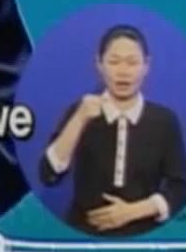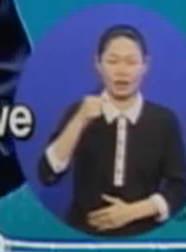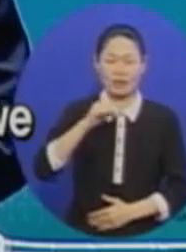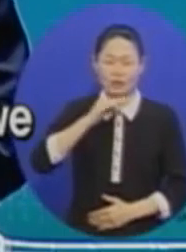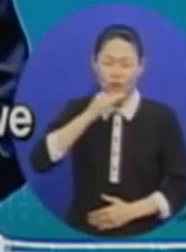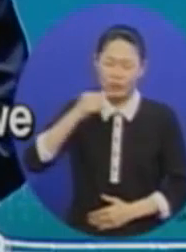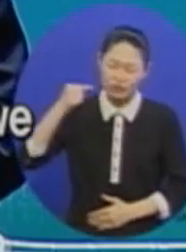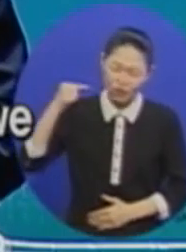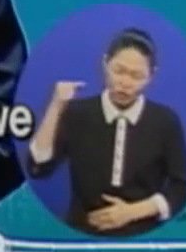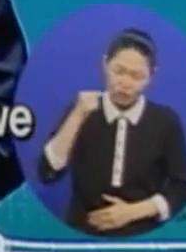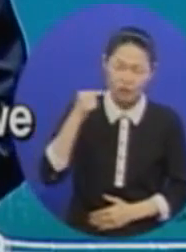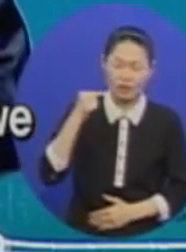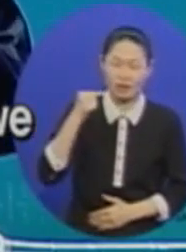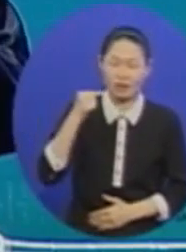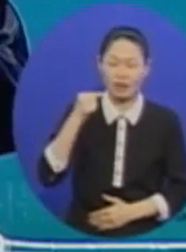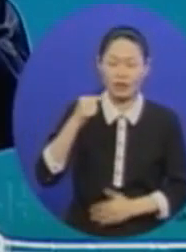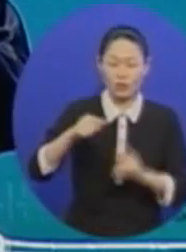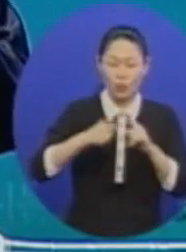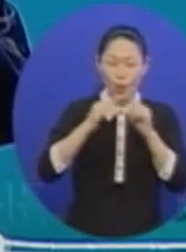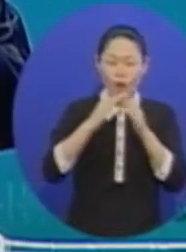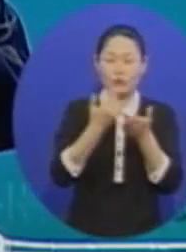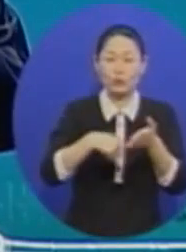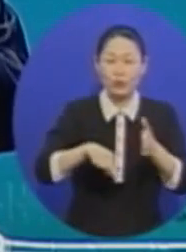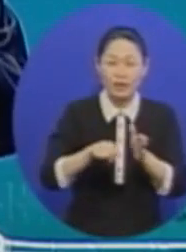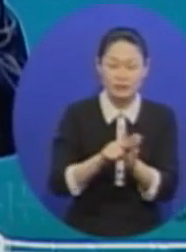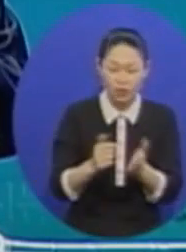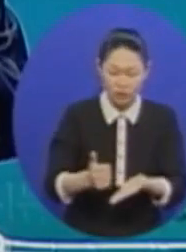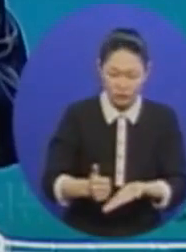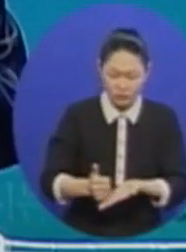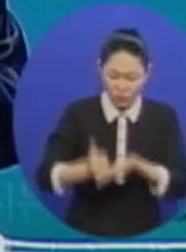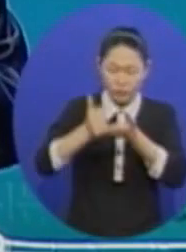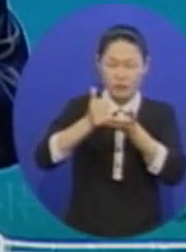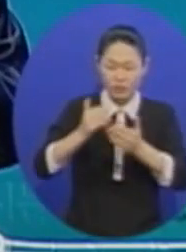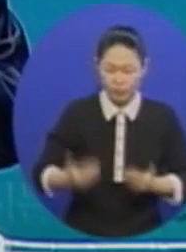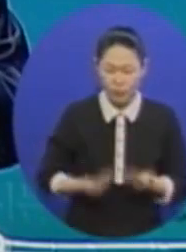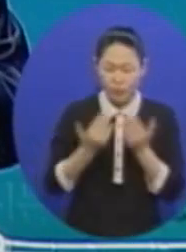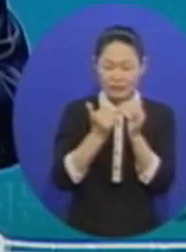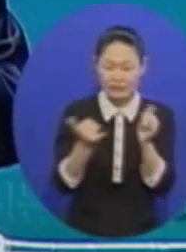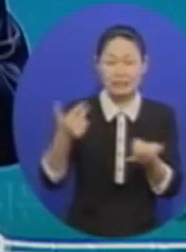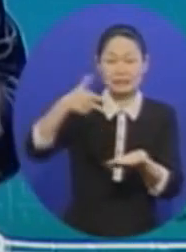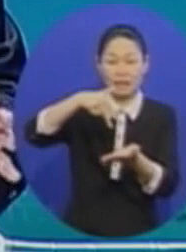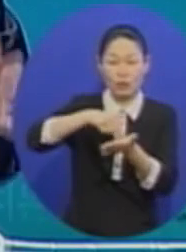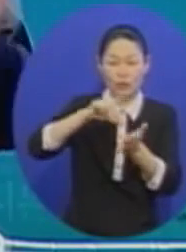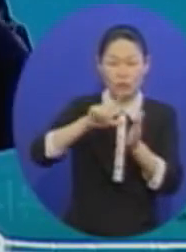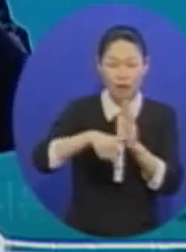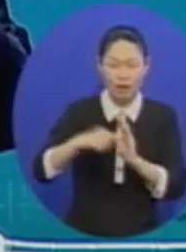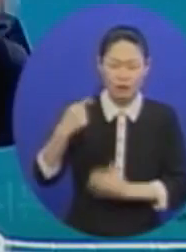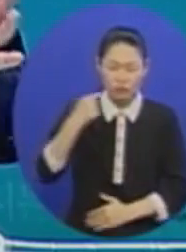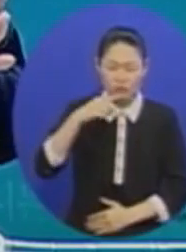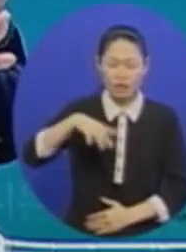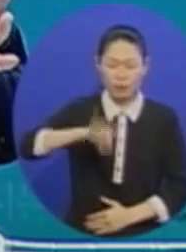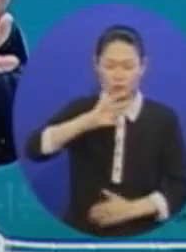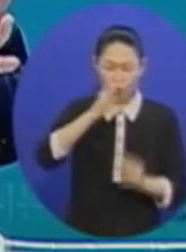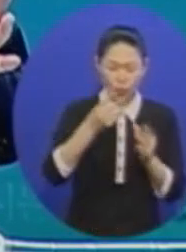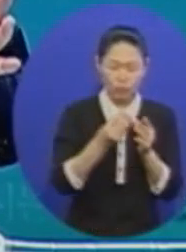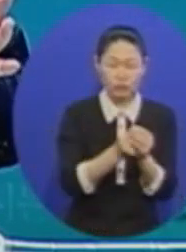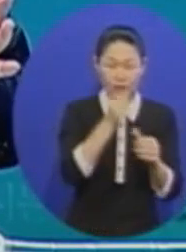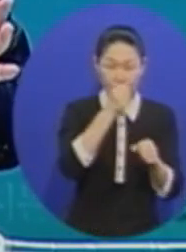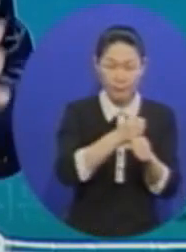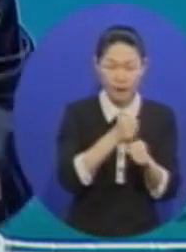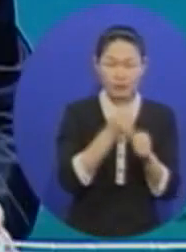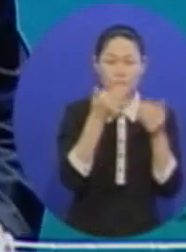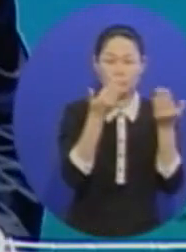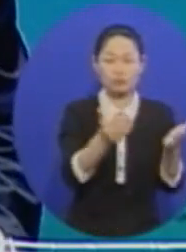정말 철저하게 교회를 위해 섬기는 봉사자들을 세울 때 철저하게 먼저 온전케 한 다음에